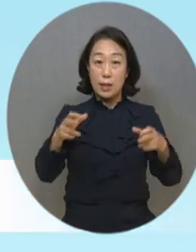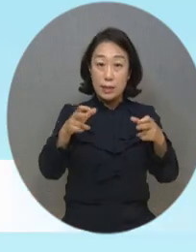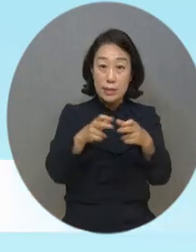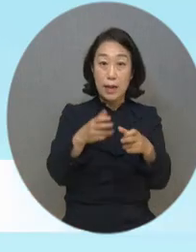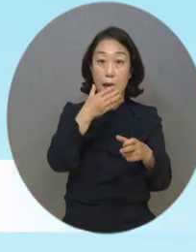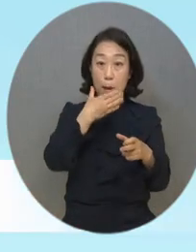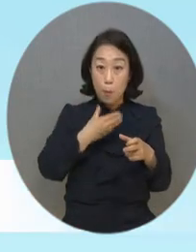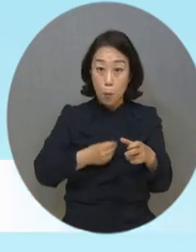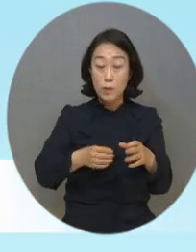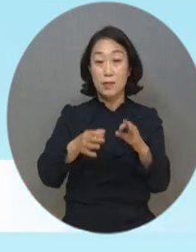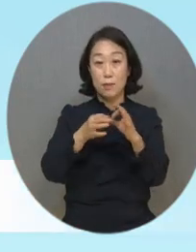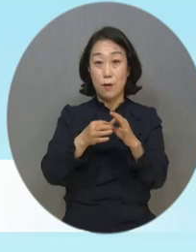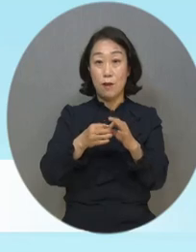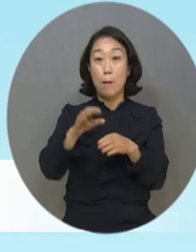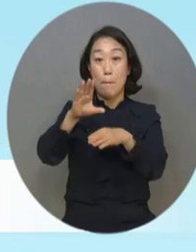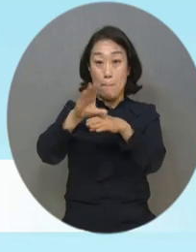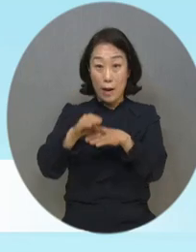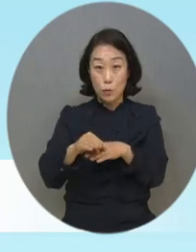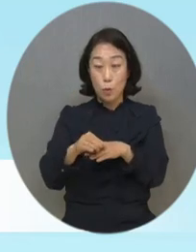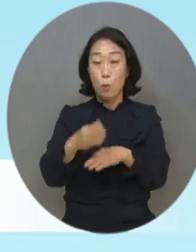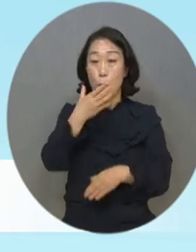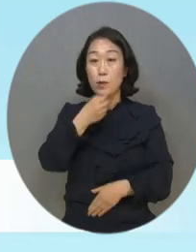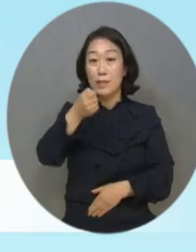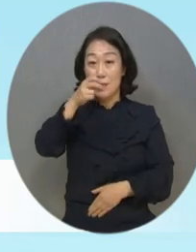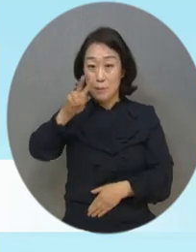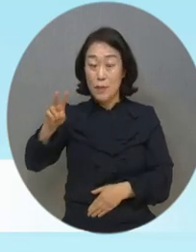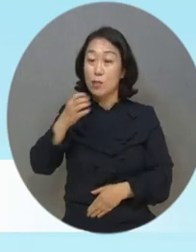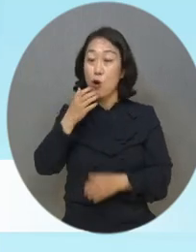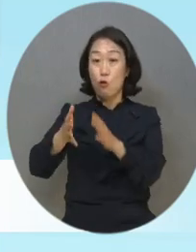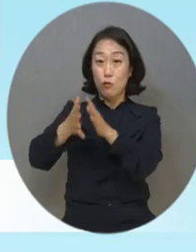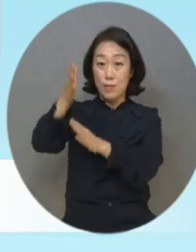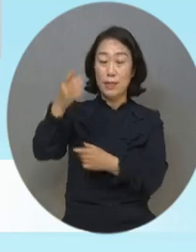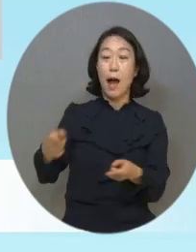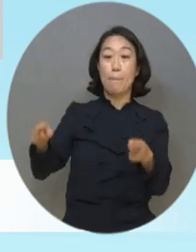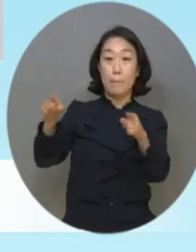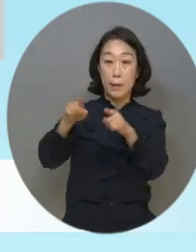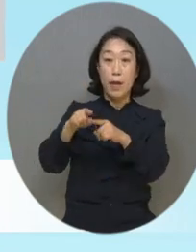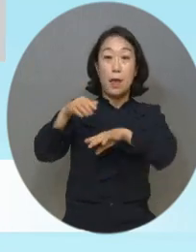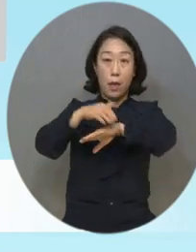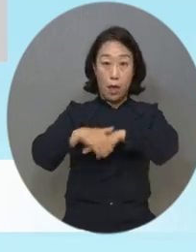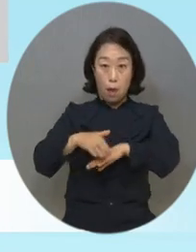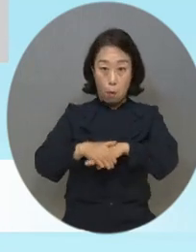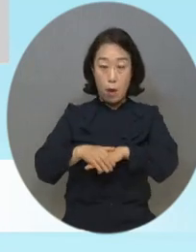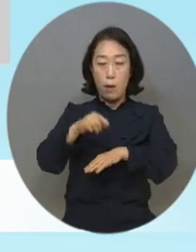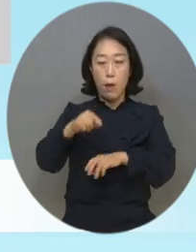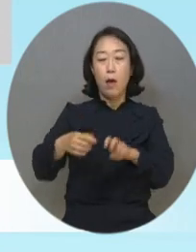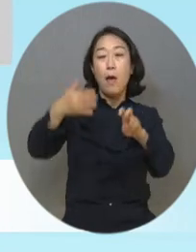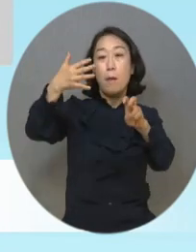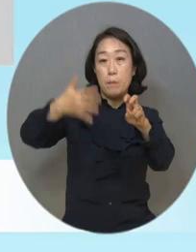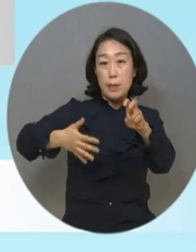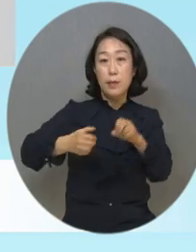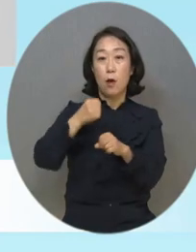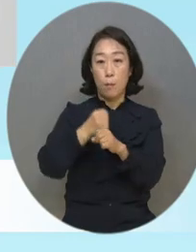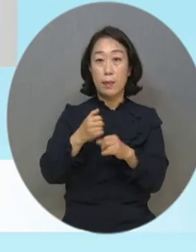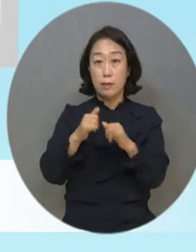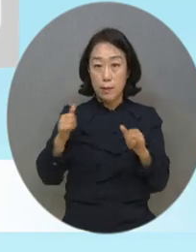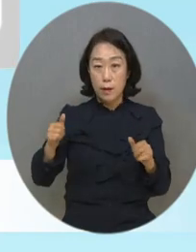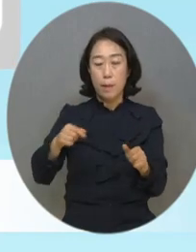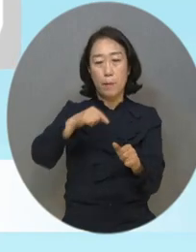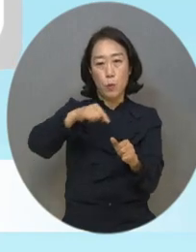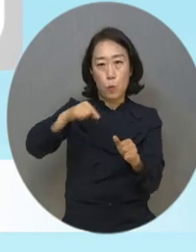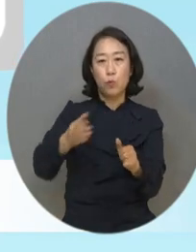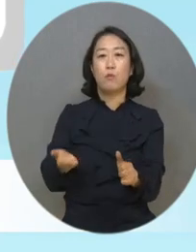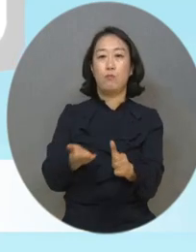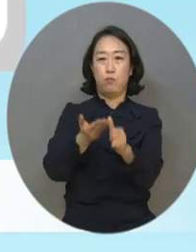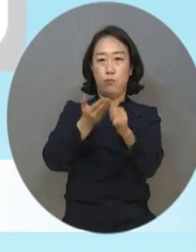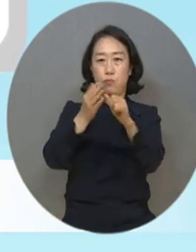장애인복지 채널 복지tv가 서울시 약자와의 동행 가치를 구현하고자 장애인 미디어 크리에이터를 양성합니다